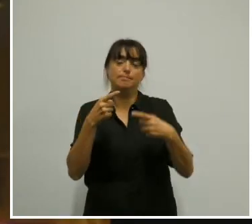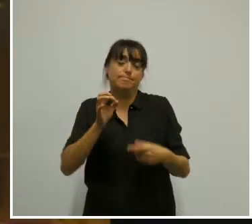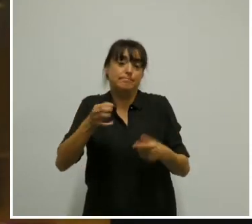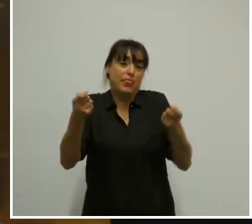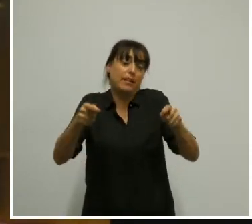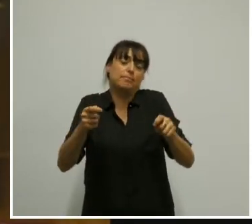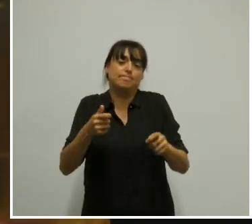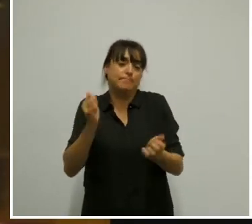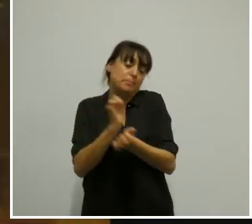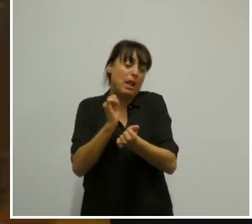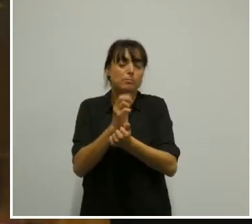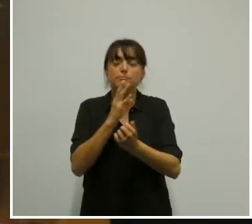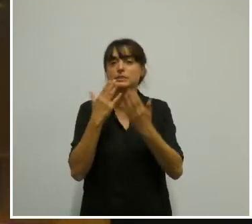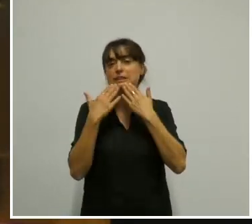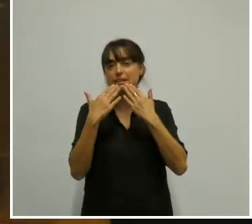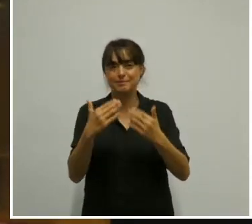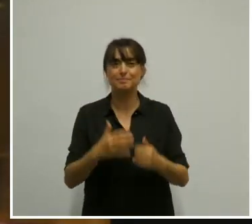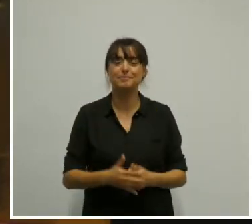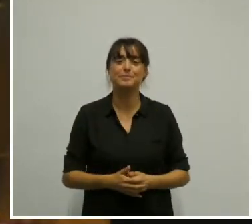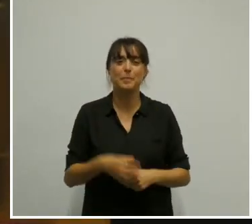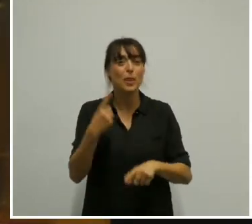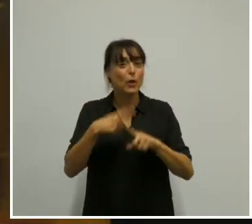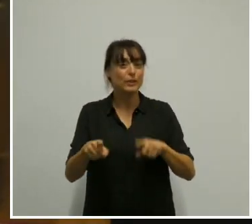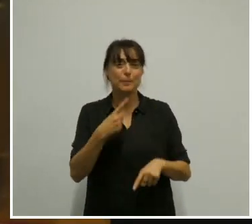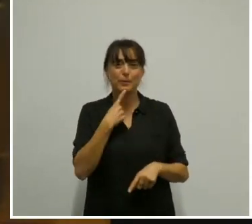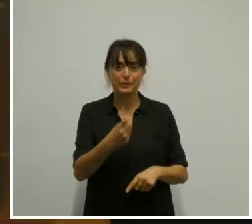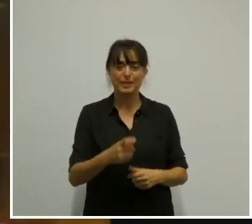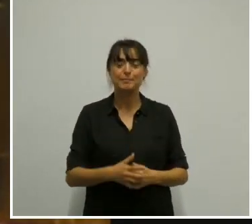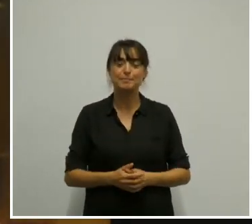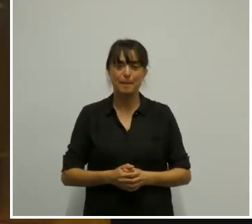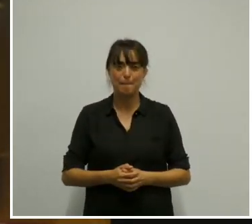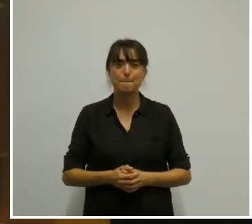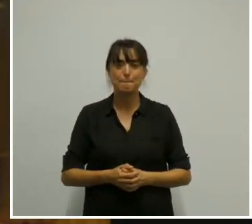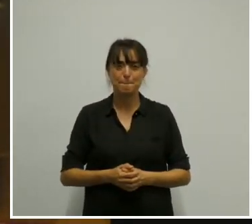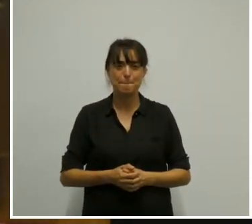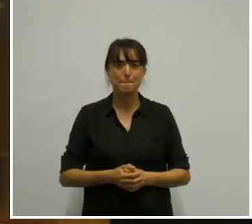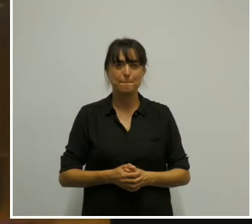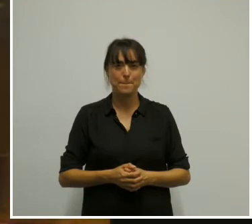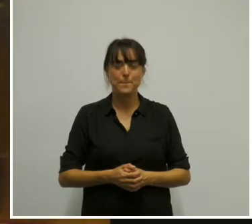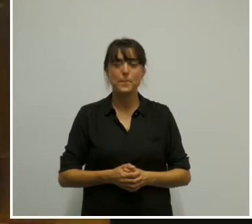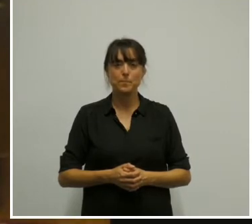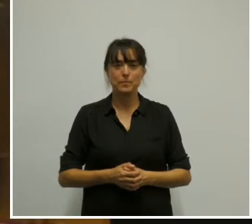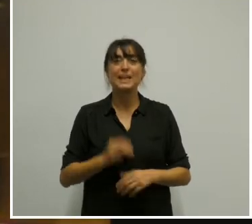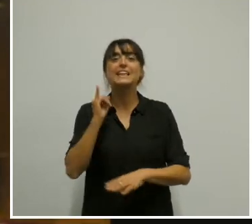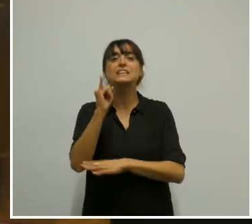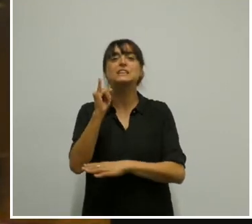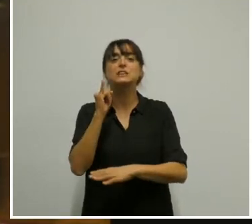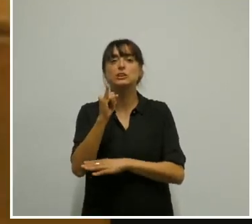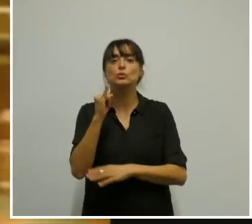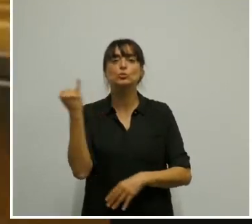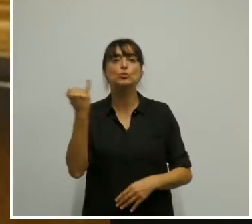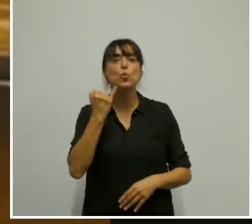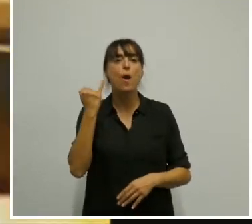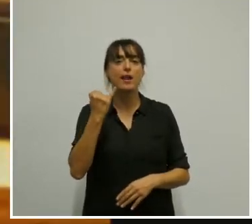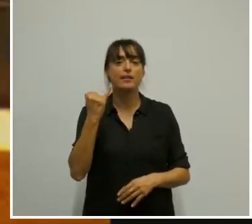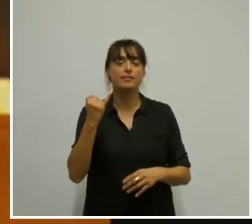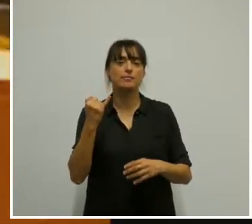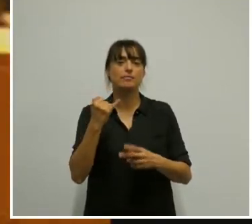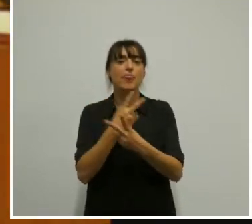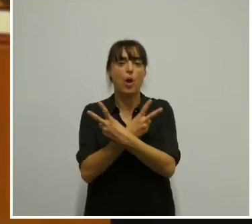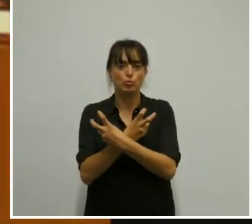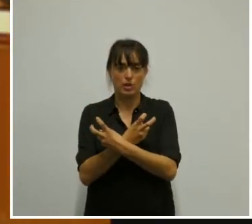Gràcies. Hi ha una altra paraula? Sí, hola, soc Miquel Tarazona de l'Institut Joan d'Àustria. Era només un parell d'aclariments pel que has